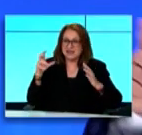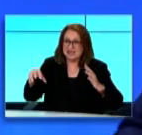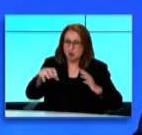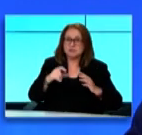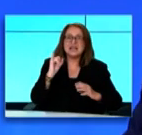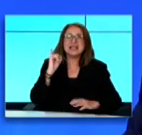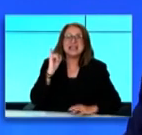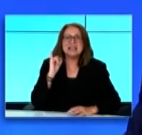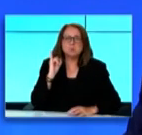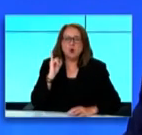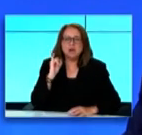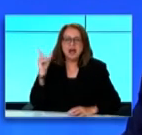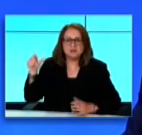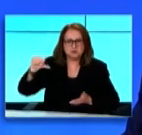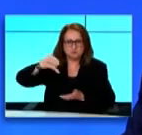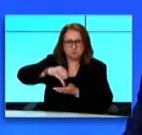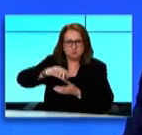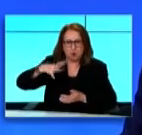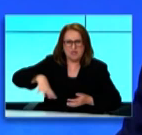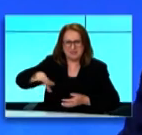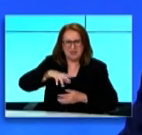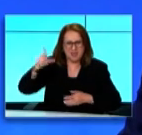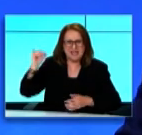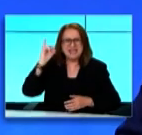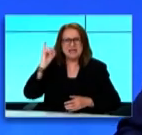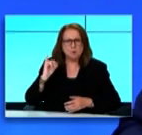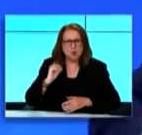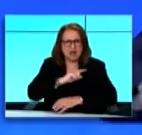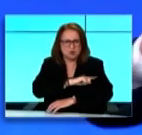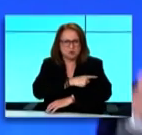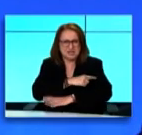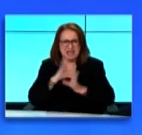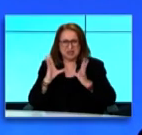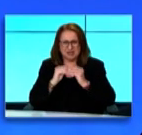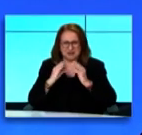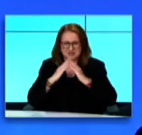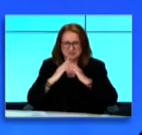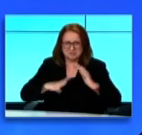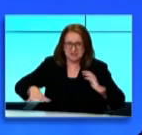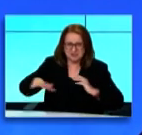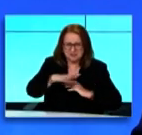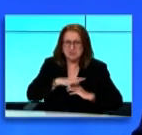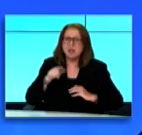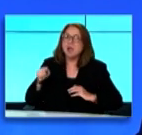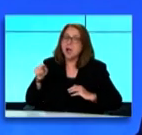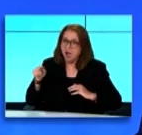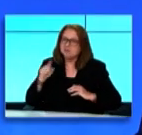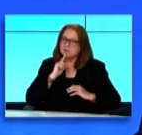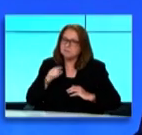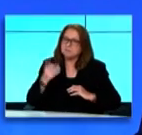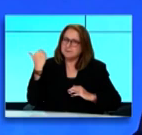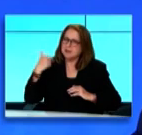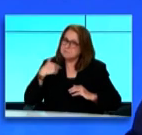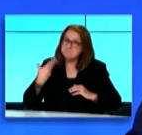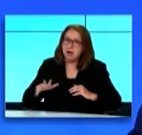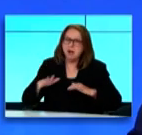Υποκράτειος Πολιτεία ήταν μία από αυτές. Και η Υποκράτειος Πολιτεία, παρότι στις παρυφές της κάηκαν κάποια σπίτια, προστατεύθηκε